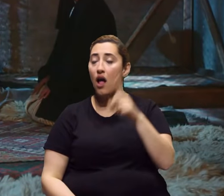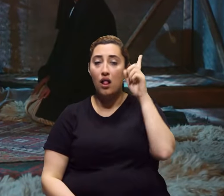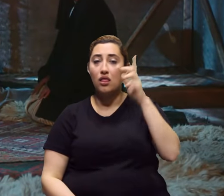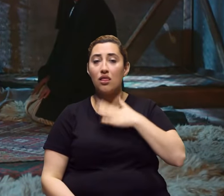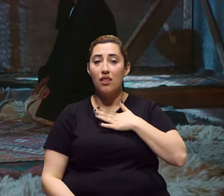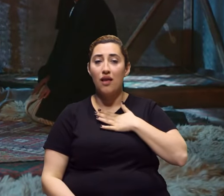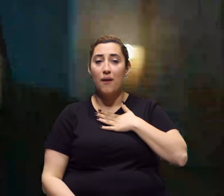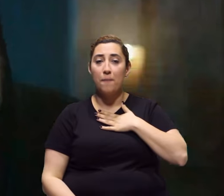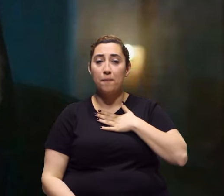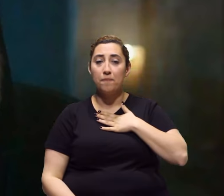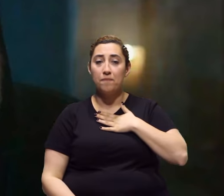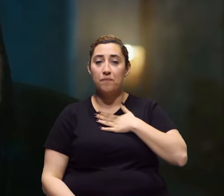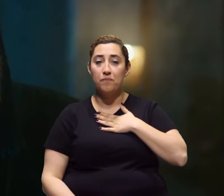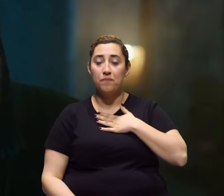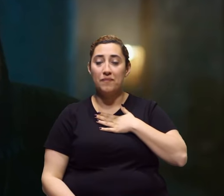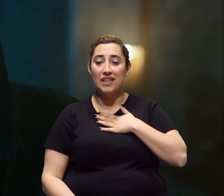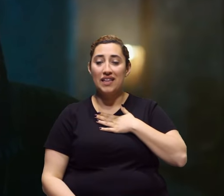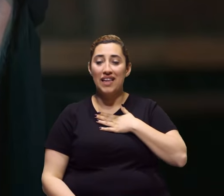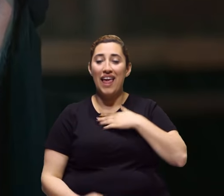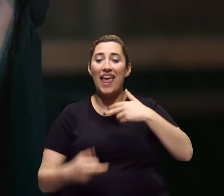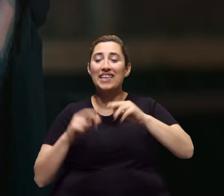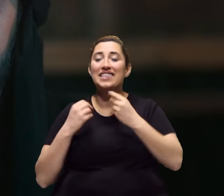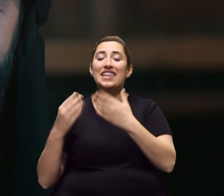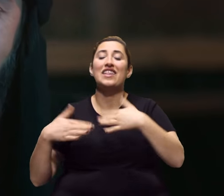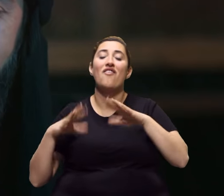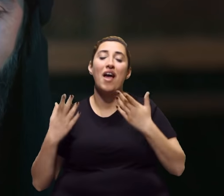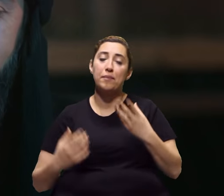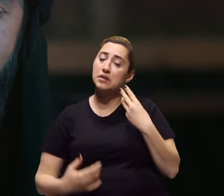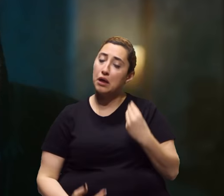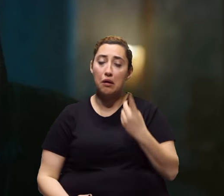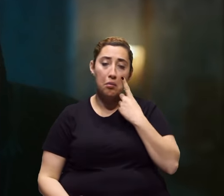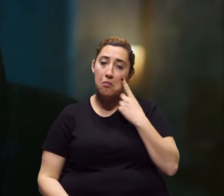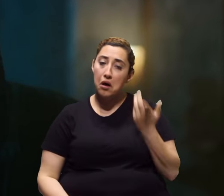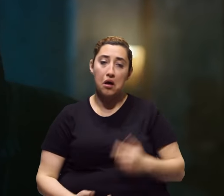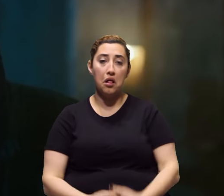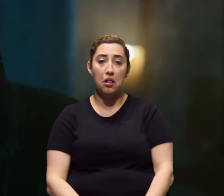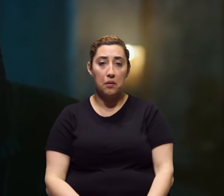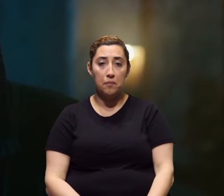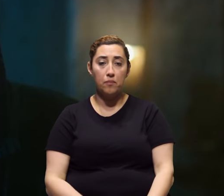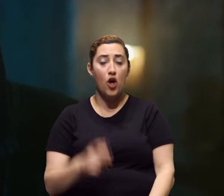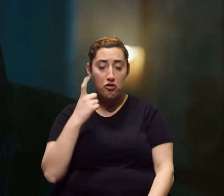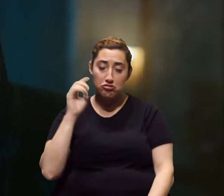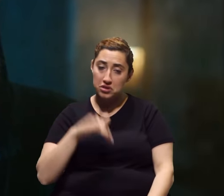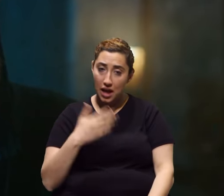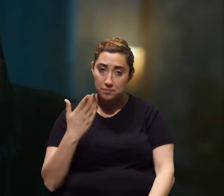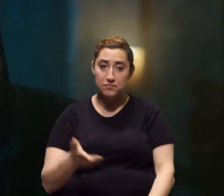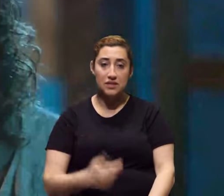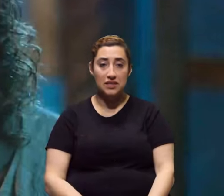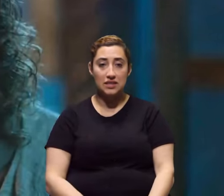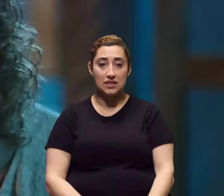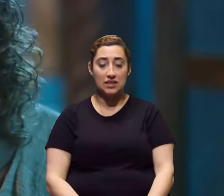Rabbim himmetinden mahrum etmeye. Ey bakalım. Hoş